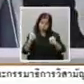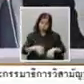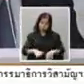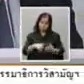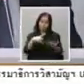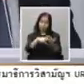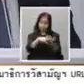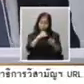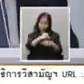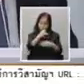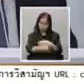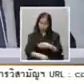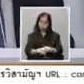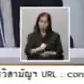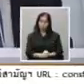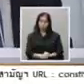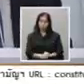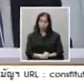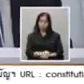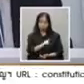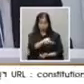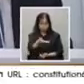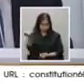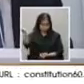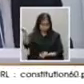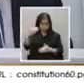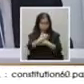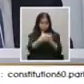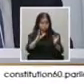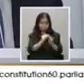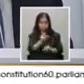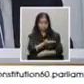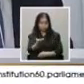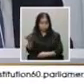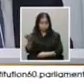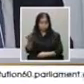ครับไม่งั้นผมจะเชิญท่านออกห้องประชุมครับ